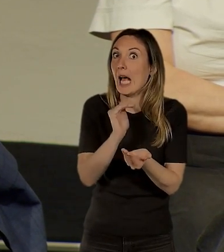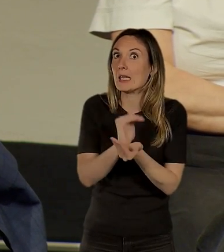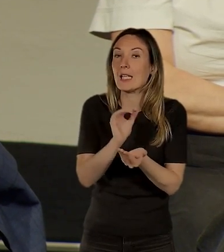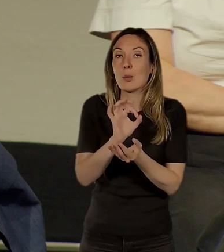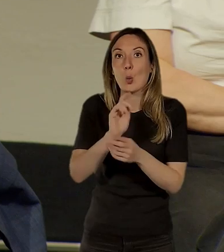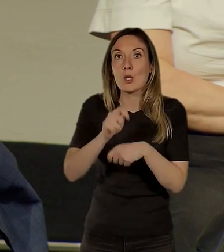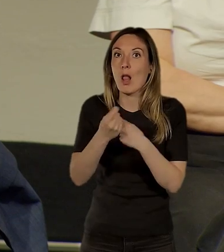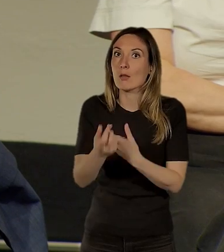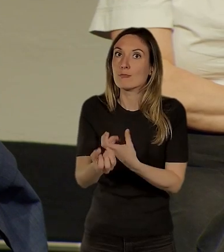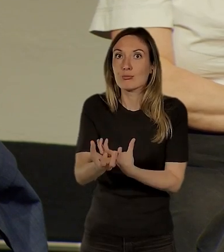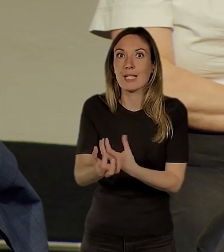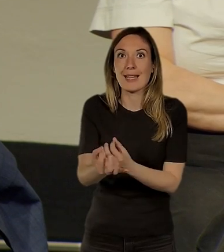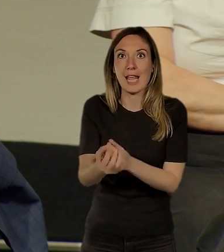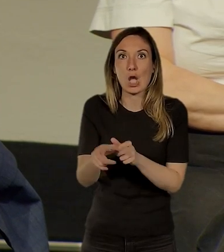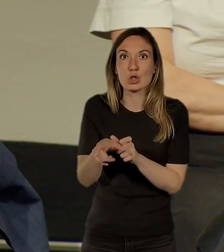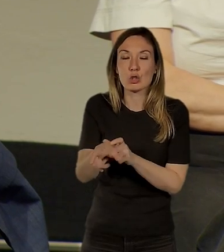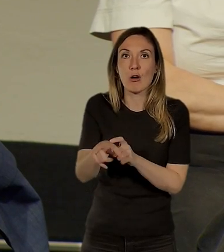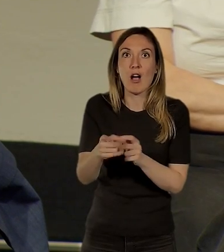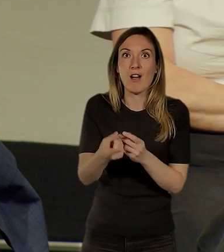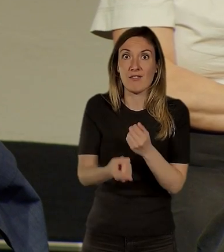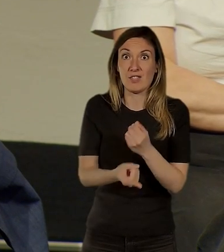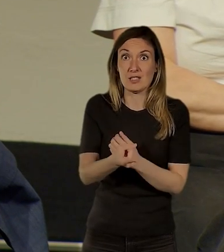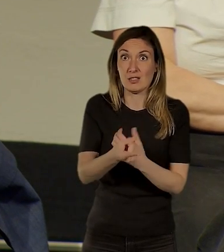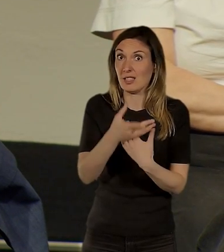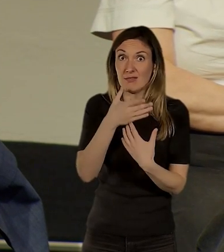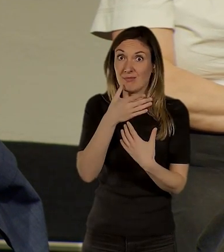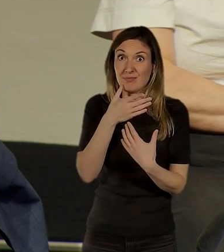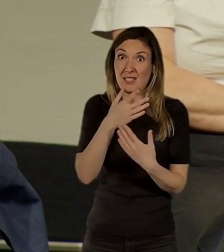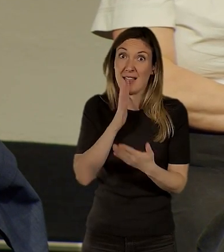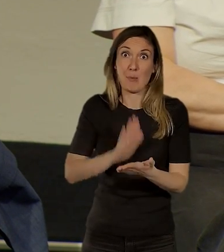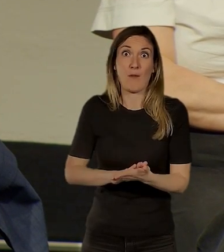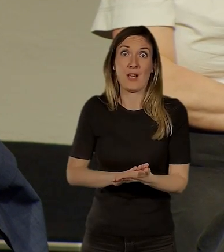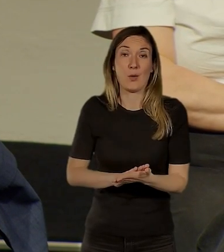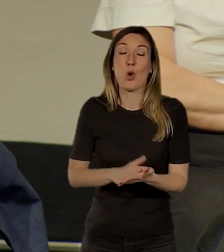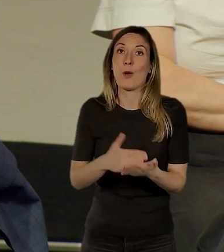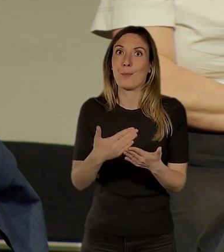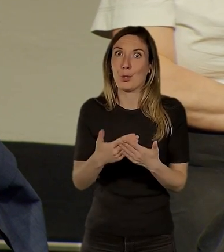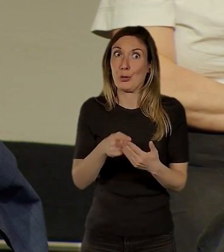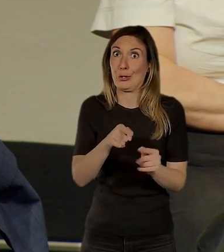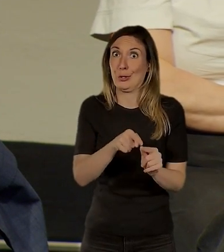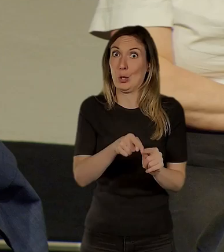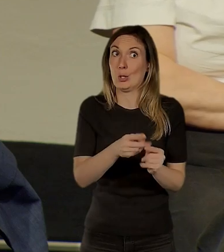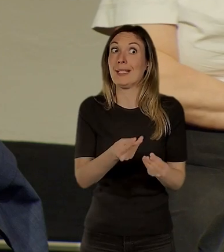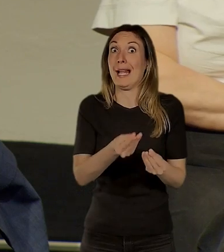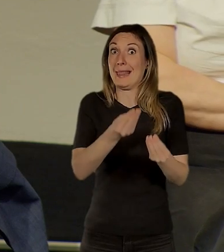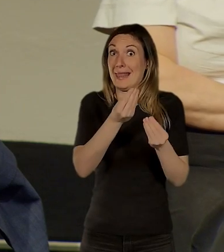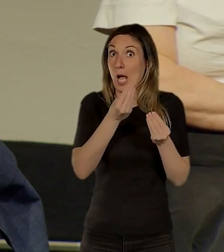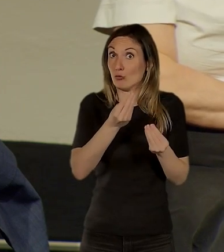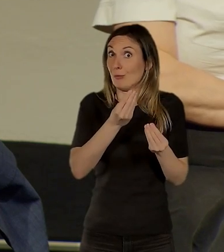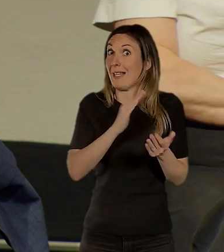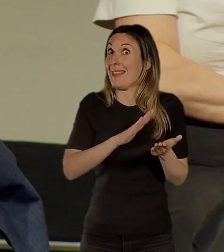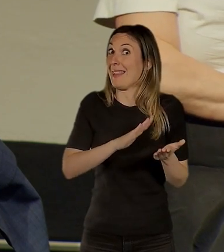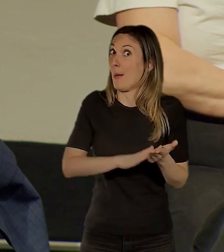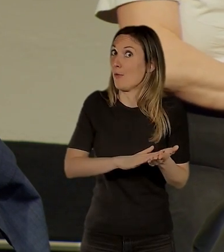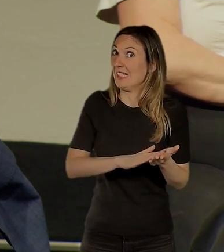nebo podobně. A prostě to jako nedopadlo dobře. Jo, tak já myslím, že to poučení z téhle záležitosti je to,